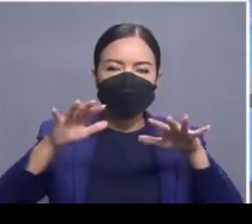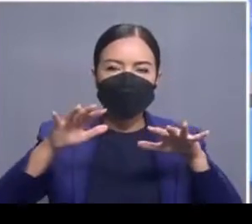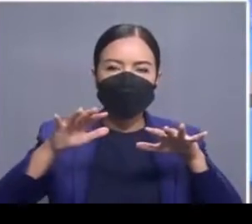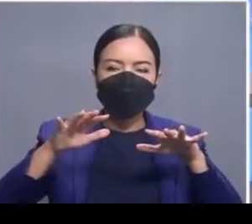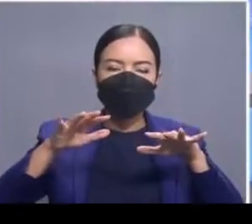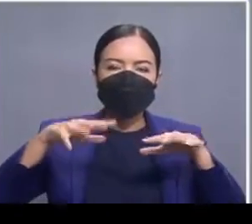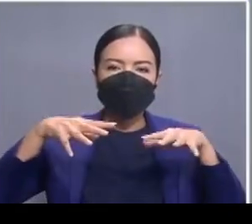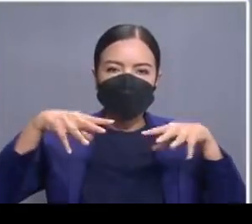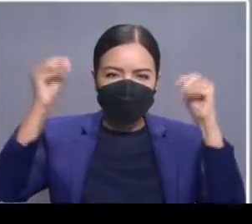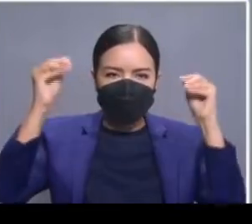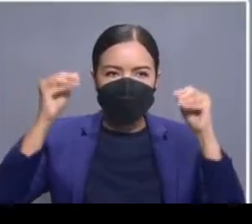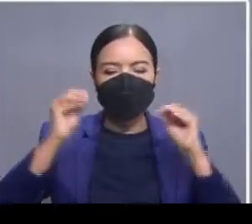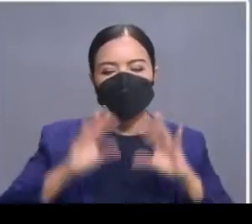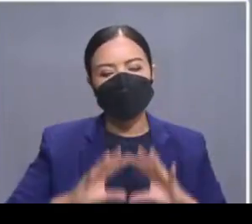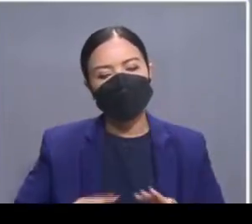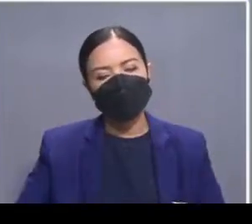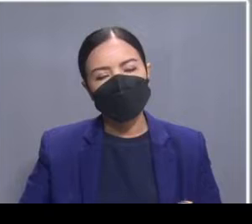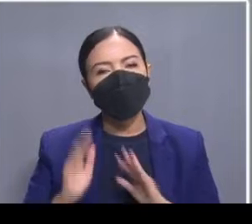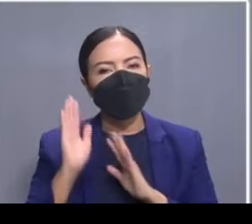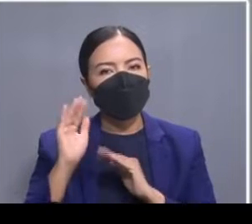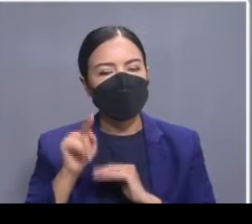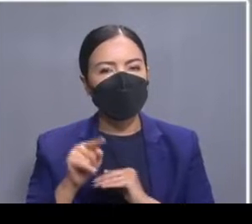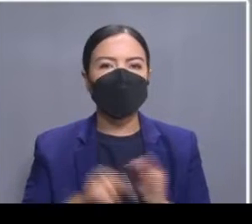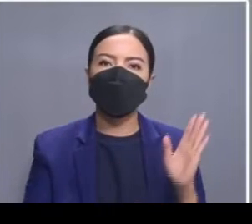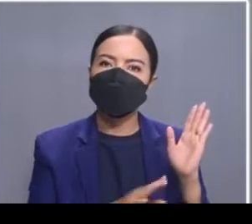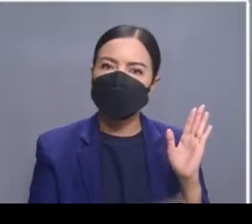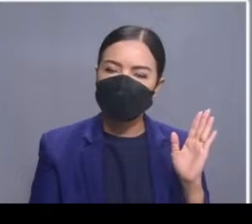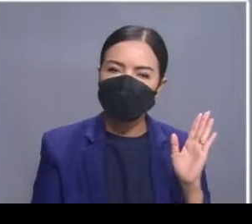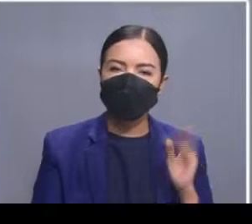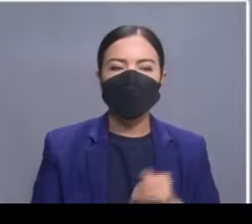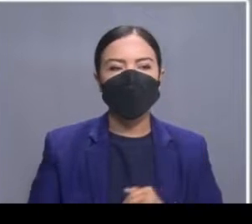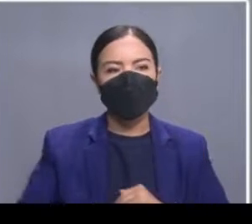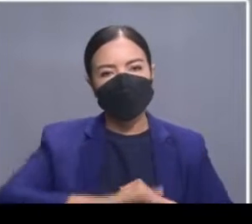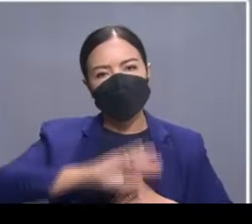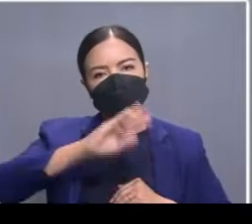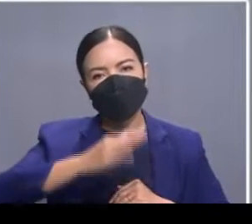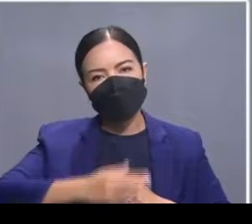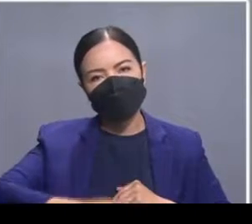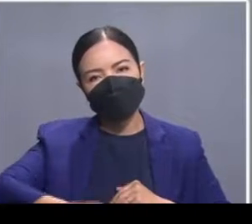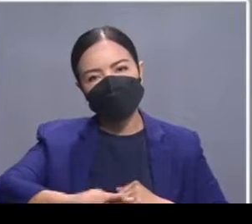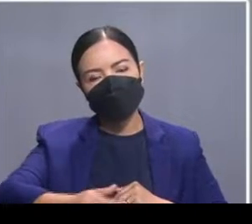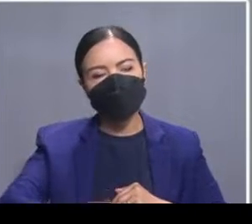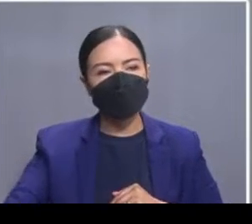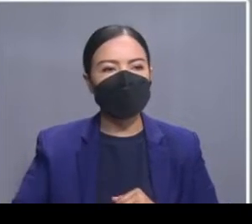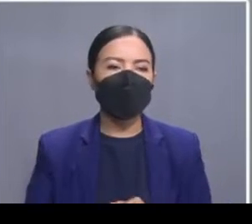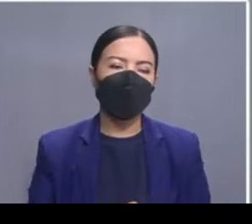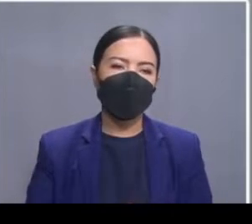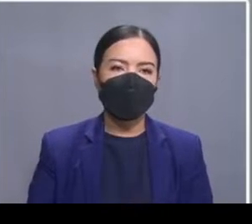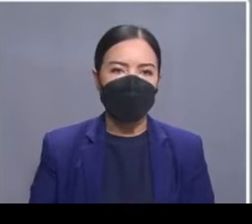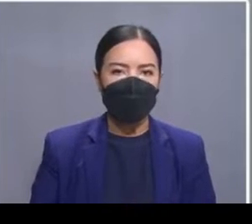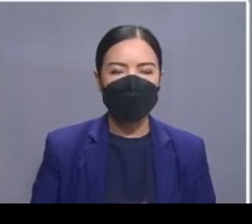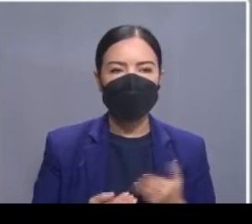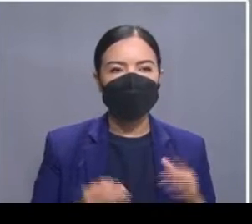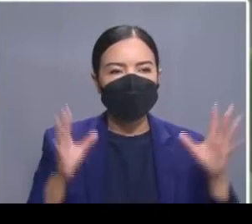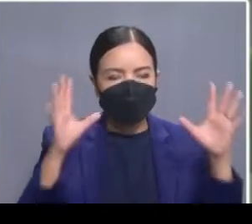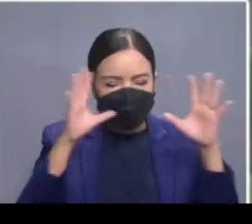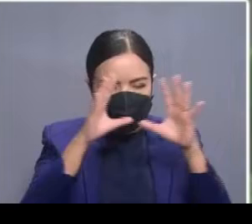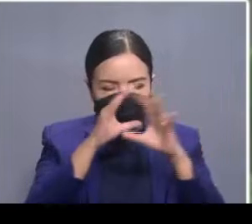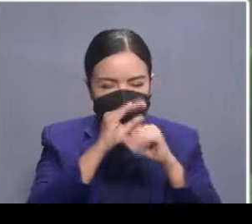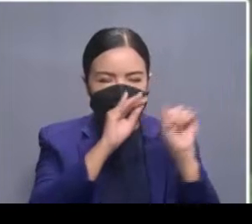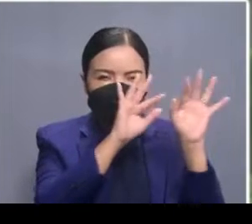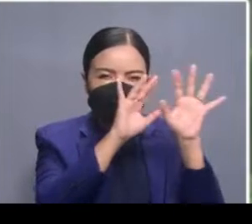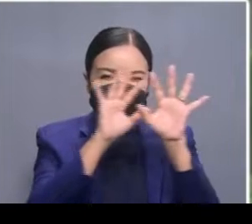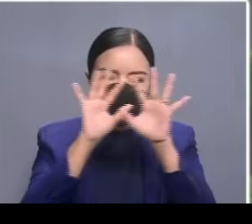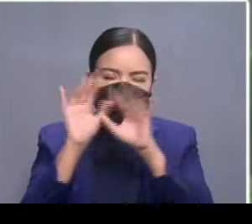ว่าขอให้ฝนหยุดตกจะได้คลี่คลายเพราะว่าเราใต้เป็นพื้นที่ลุ่มๆดอนๆยังไงนามกระเดื่องใช่แต่ยังมืดอยู่นะคะ